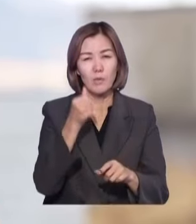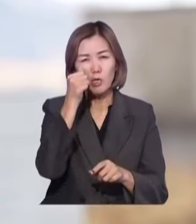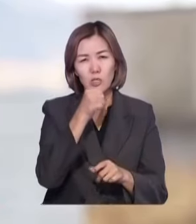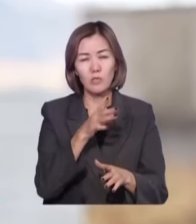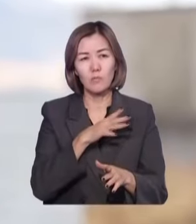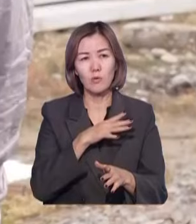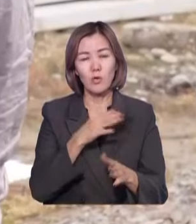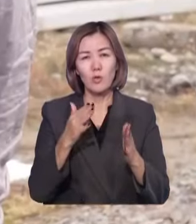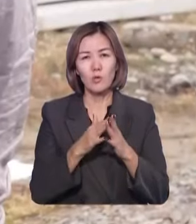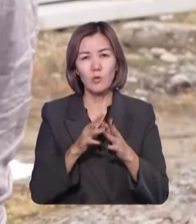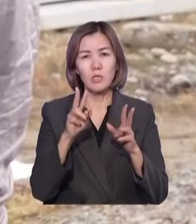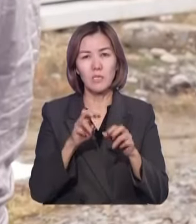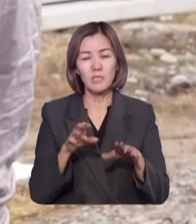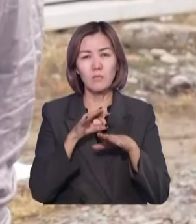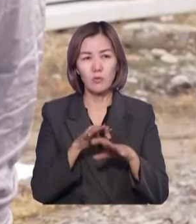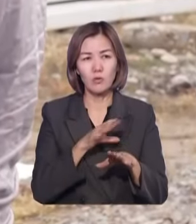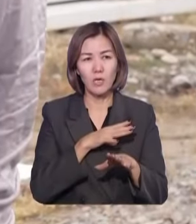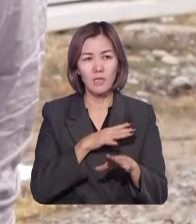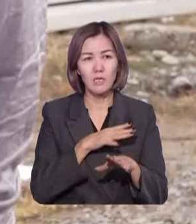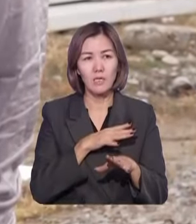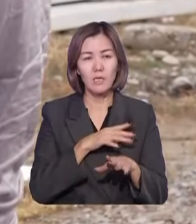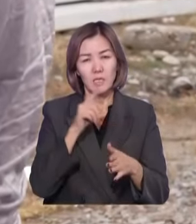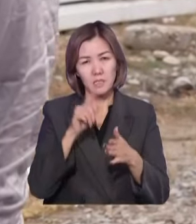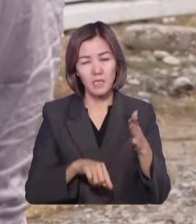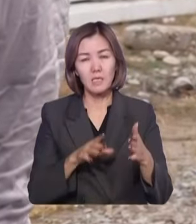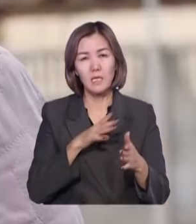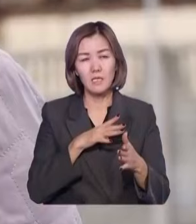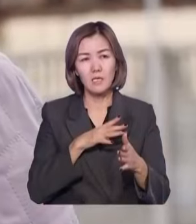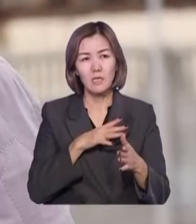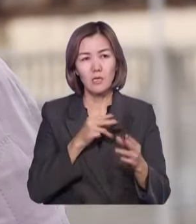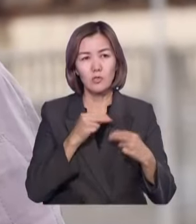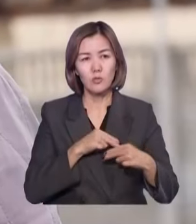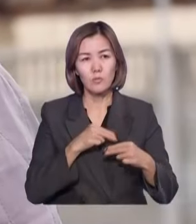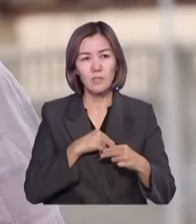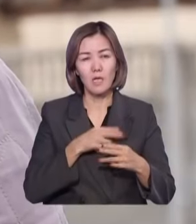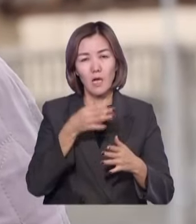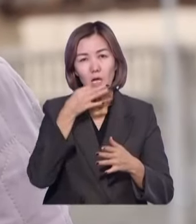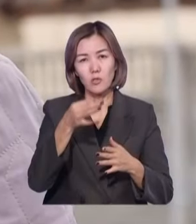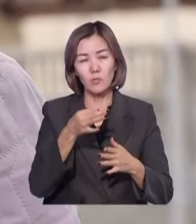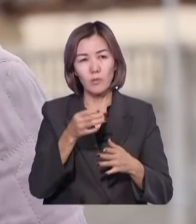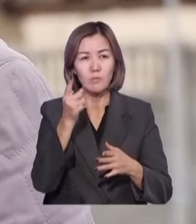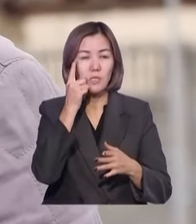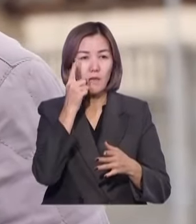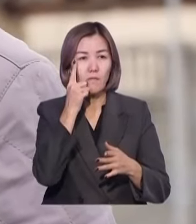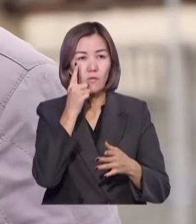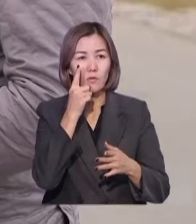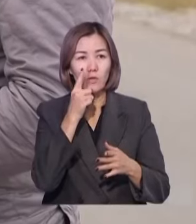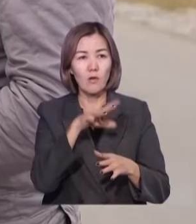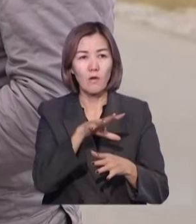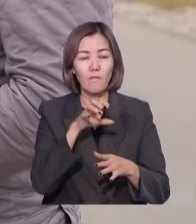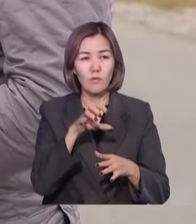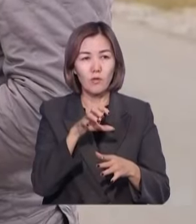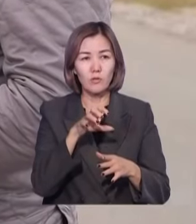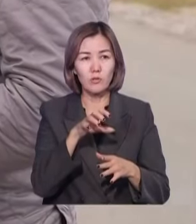бойы үйге келіп тексеріп тұрған. Әбден сеніміне кірген ол жұмысқа есеп беремін деп ұялы телефонын суретке түсіру